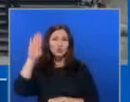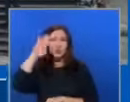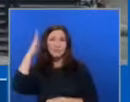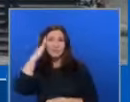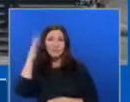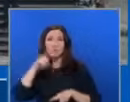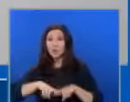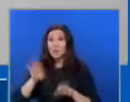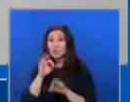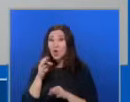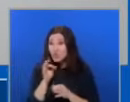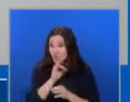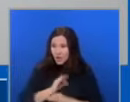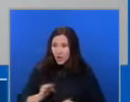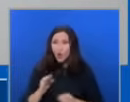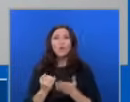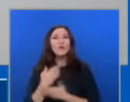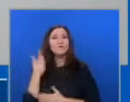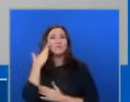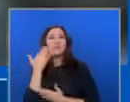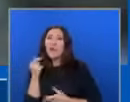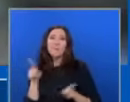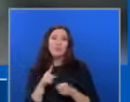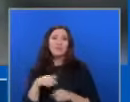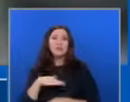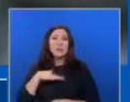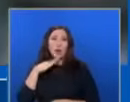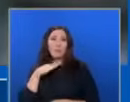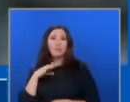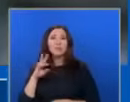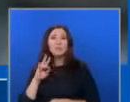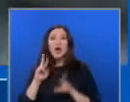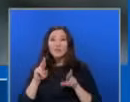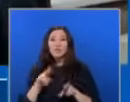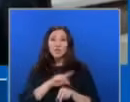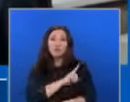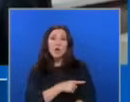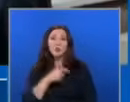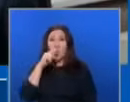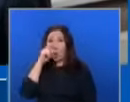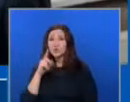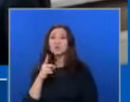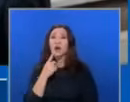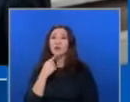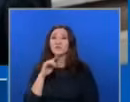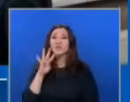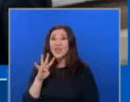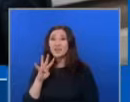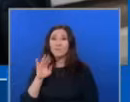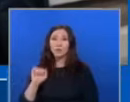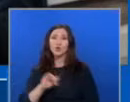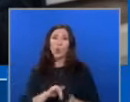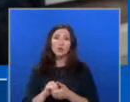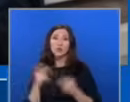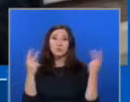правосъдието. Почти никой от новите министри няма управленски опит. Надежда, смелост и гордост се нарича четирипартийното